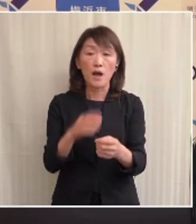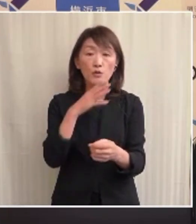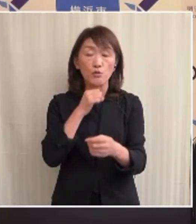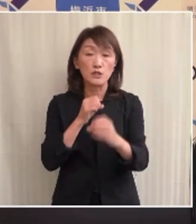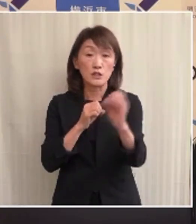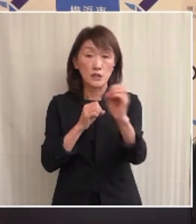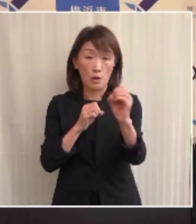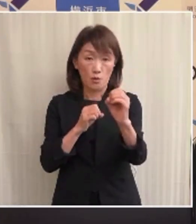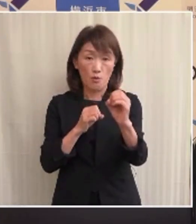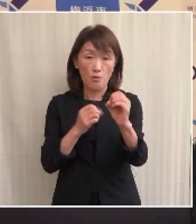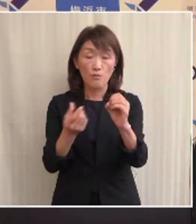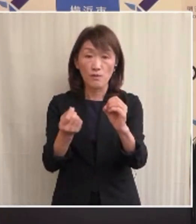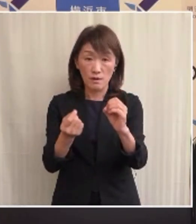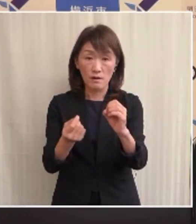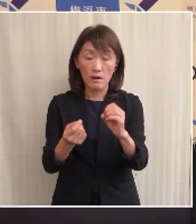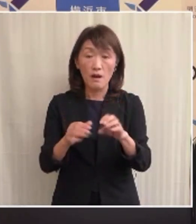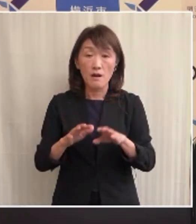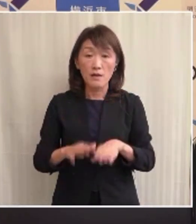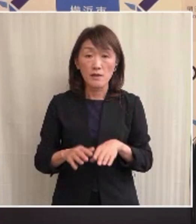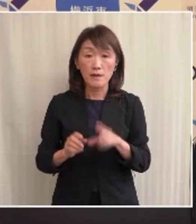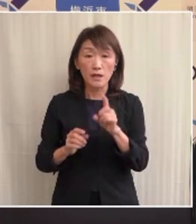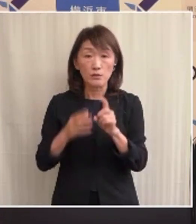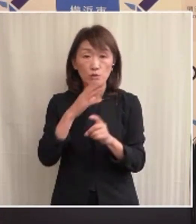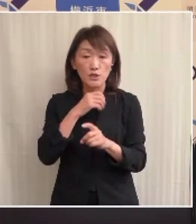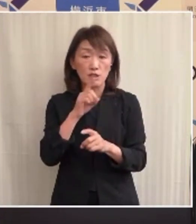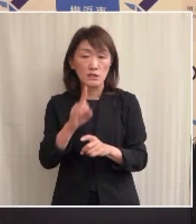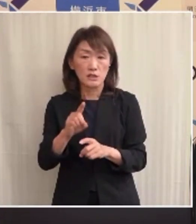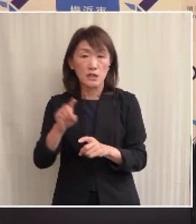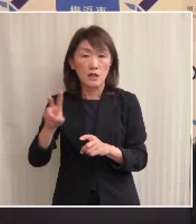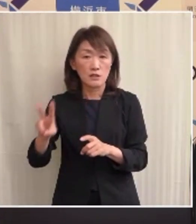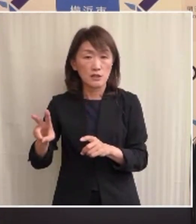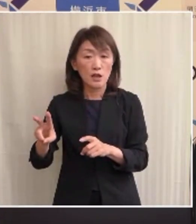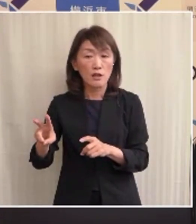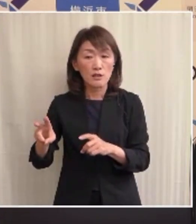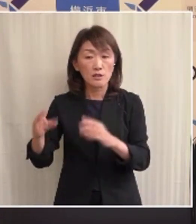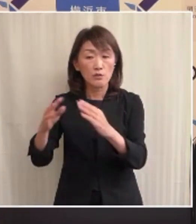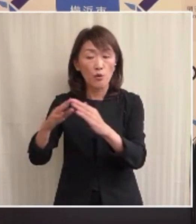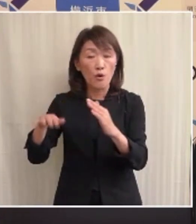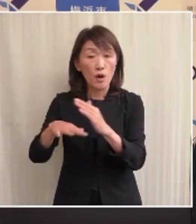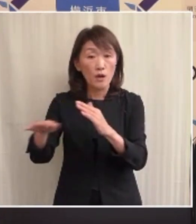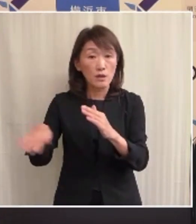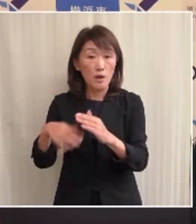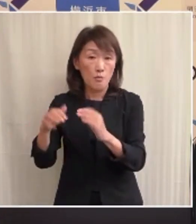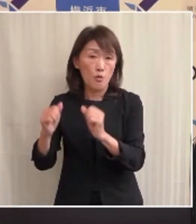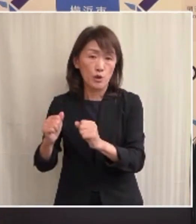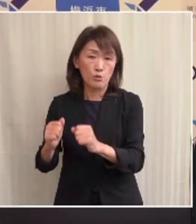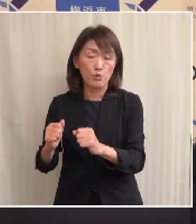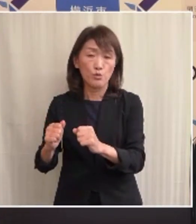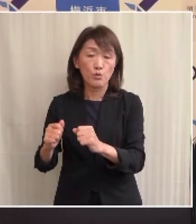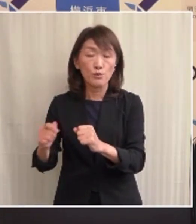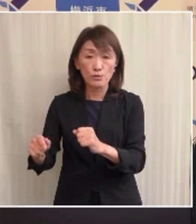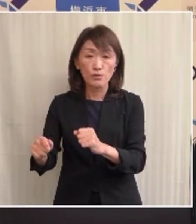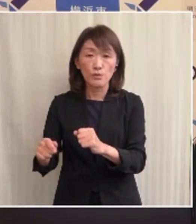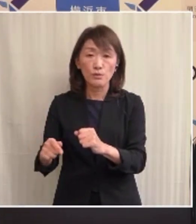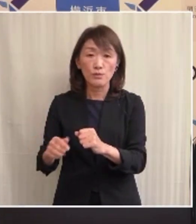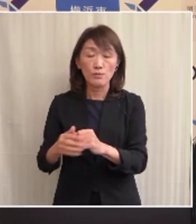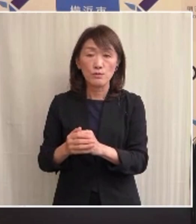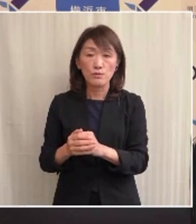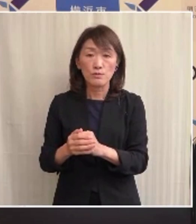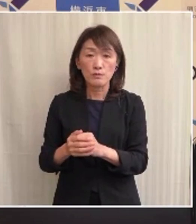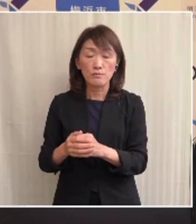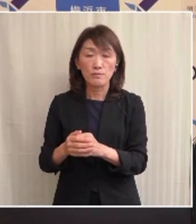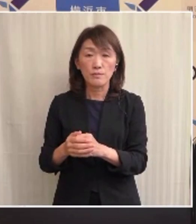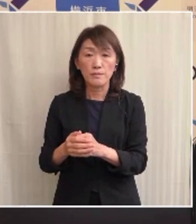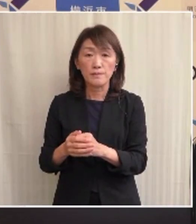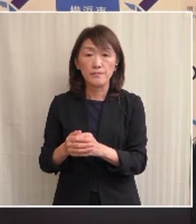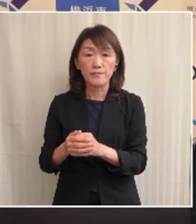その今まさに1歳児2歳児抱えている世帯、もう十分需要が大きいと思う